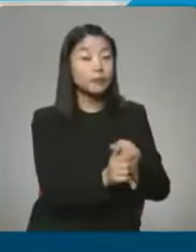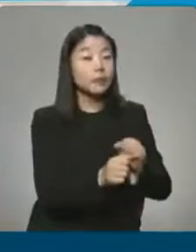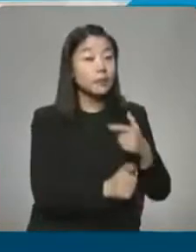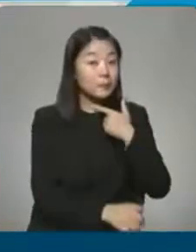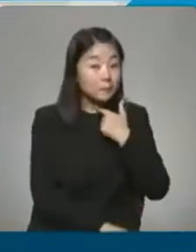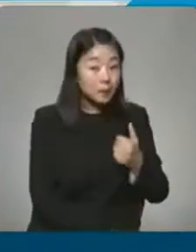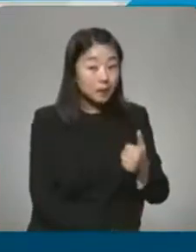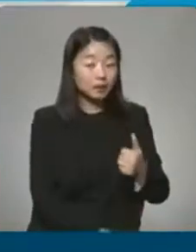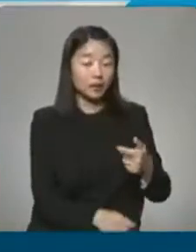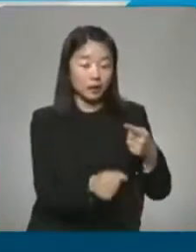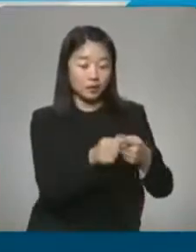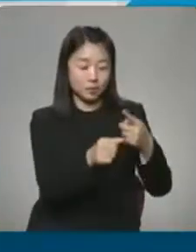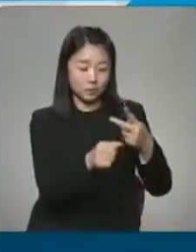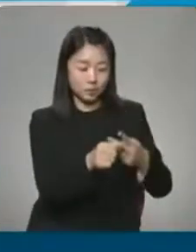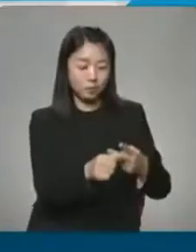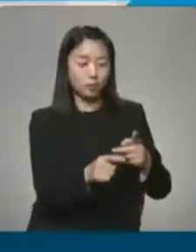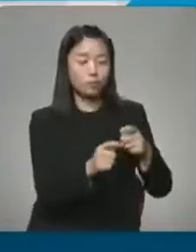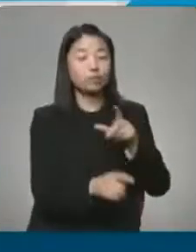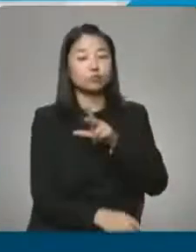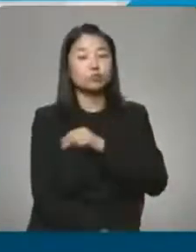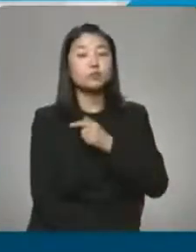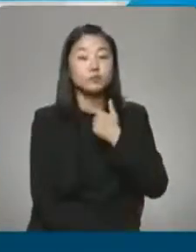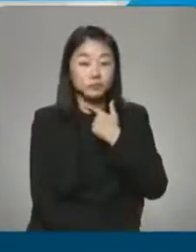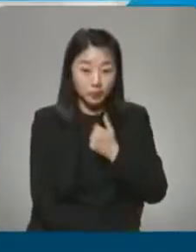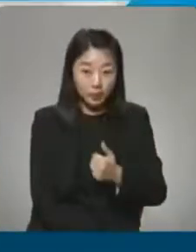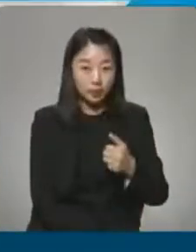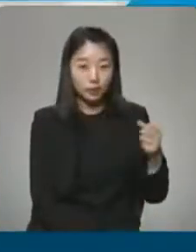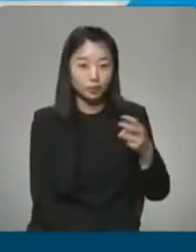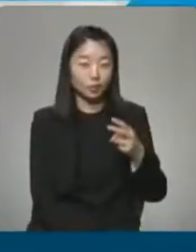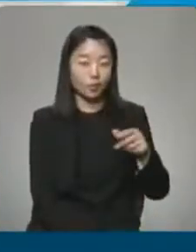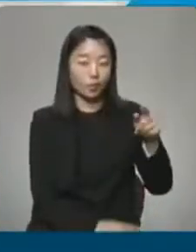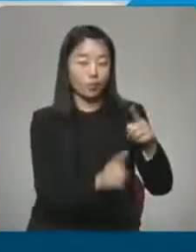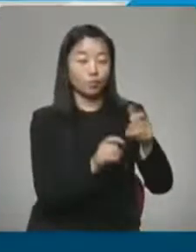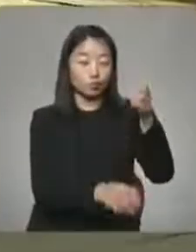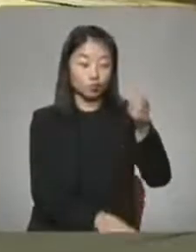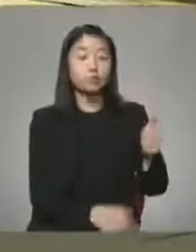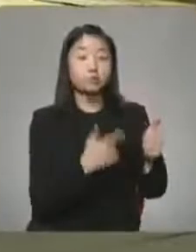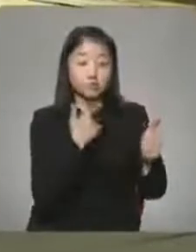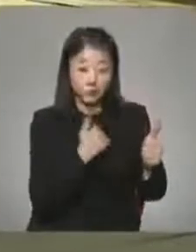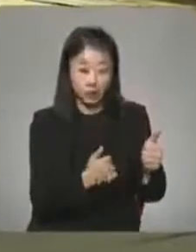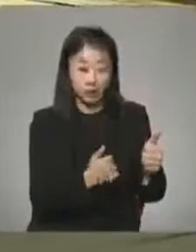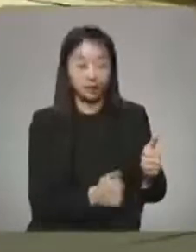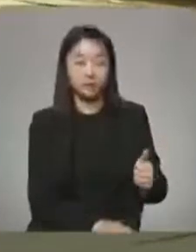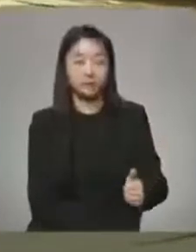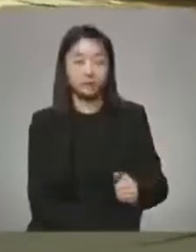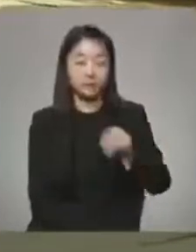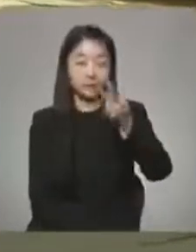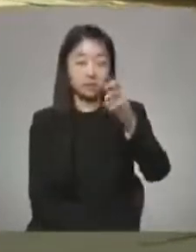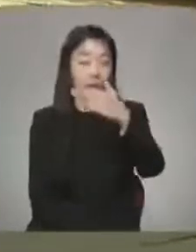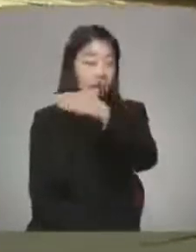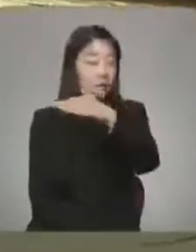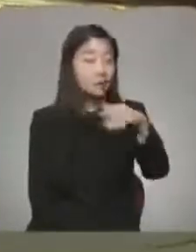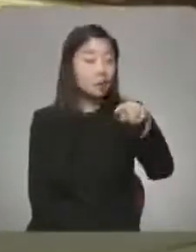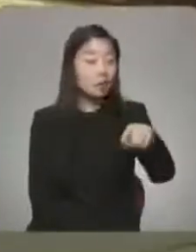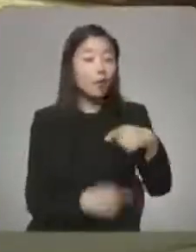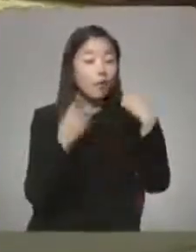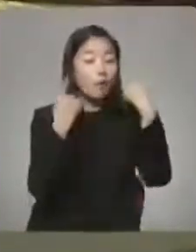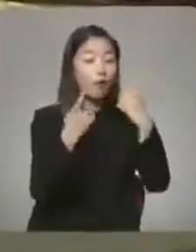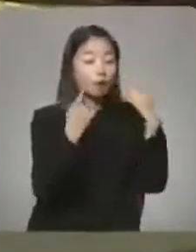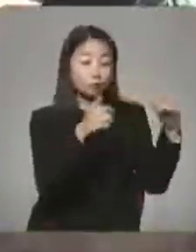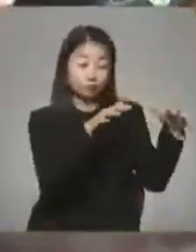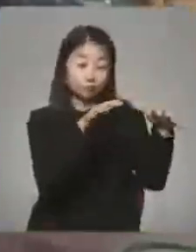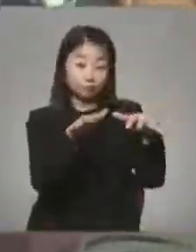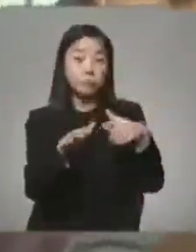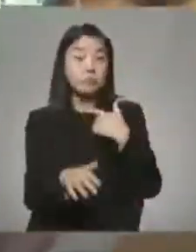제6대, 제7대 고성군의회 의원, 고성군수 등을 역임했습니다. DMZ를 활용한 관광도시 조성과